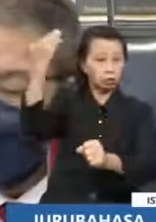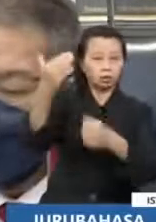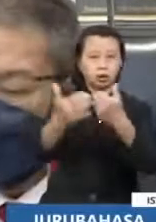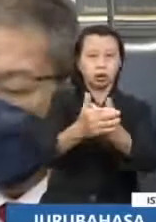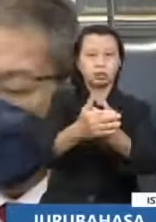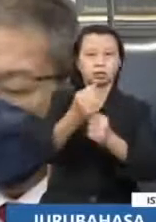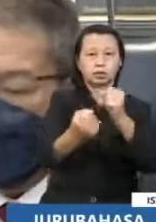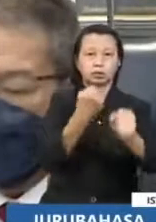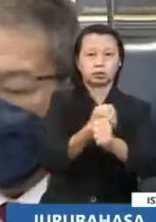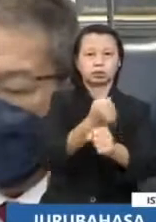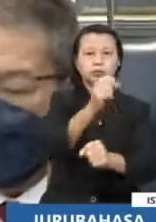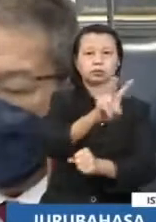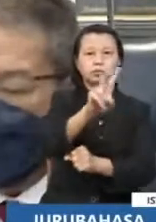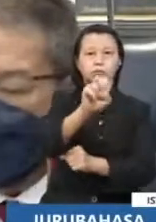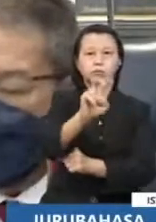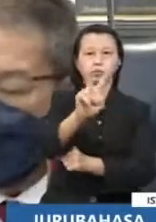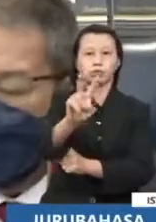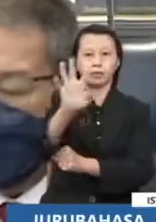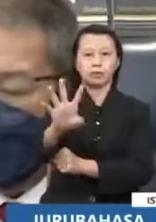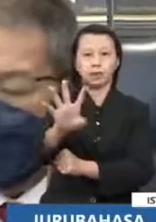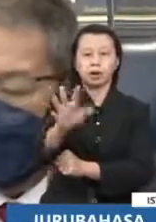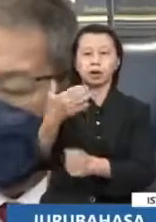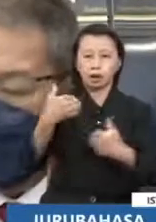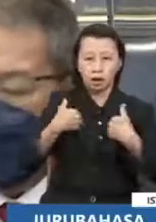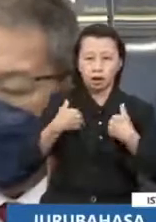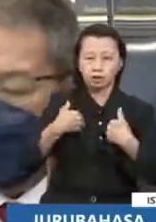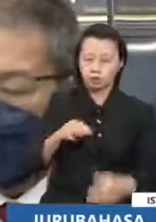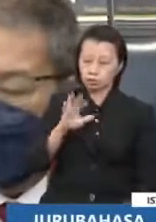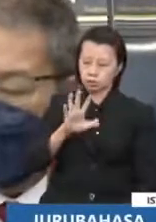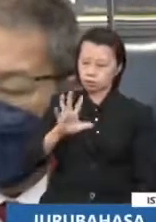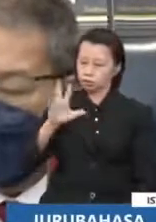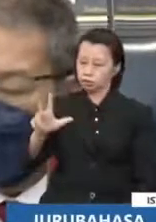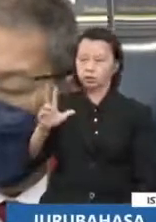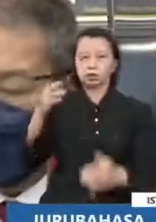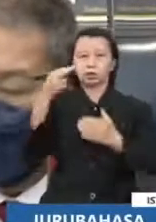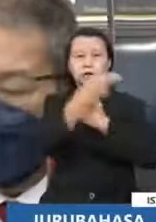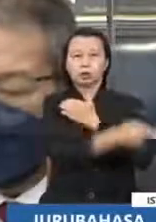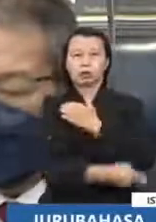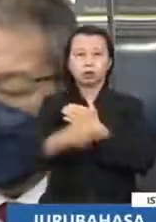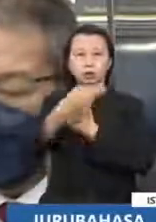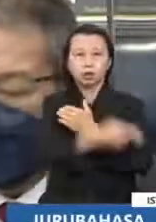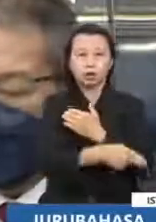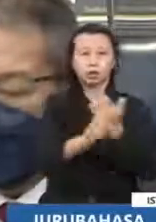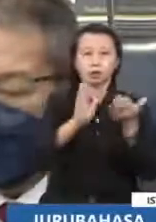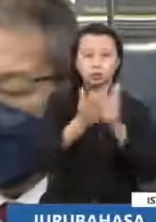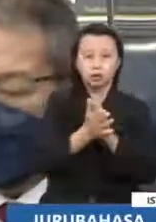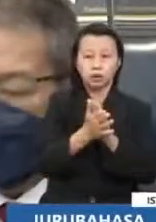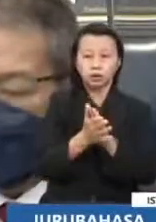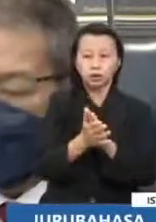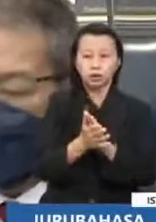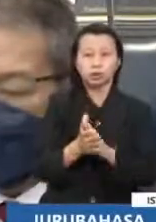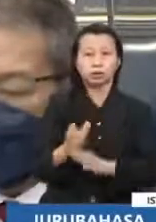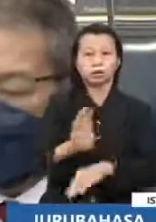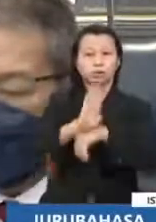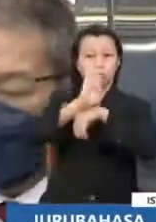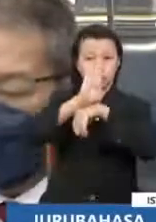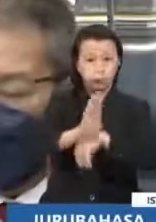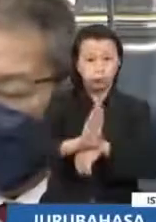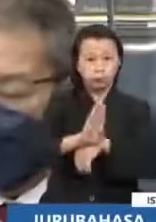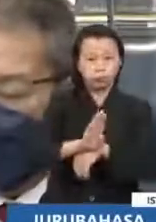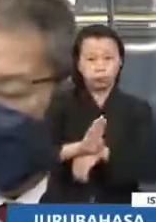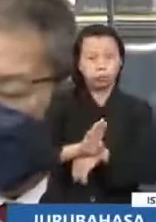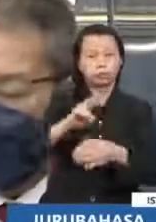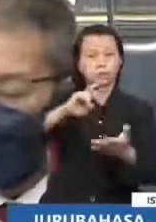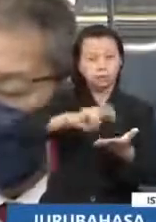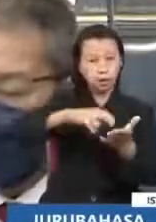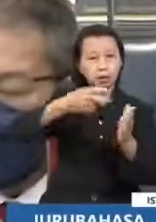sehingga tahun 2024 mereka akan berada di 53 negara. Jadi istilah attaché kebudayaan